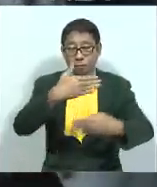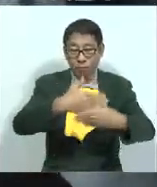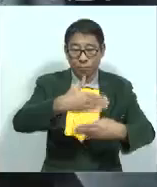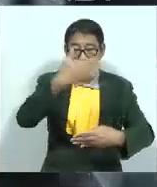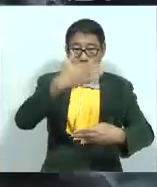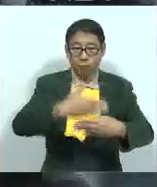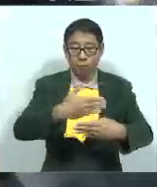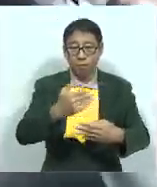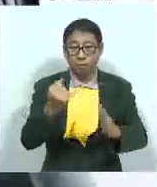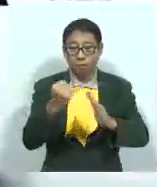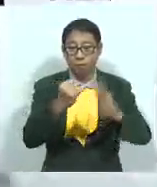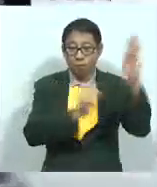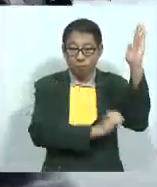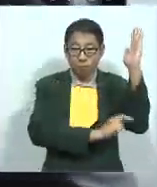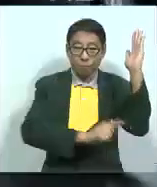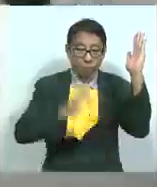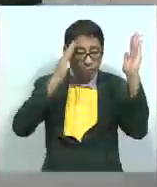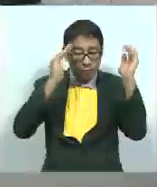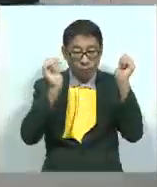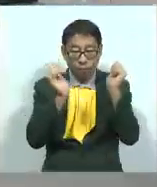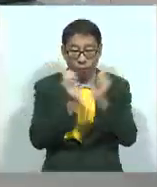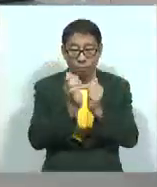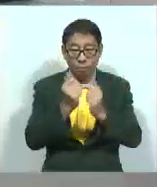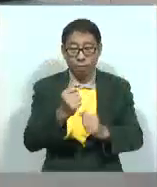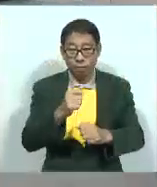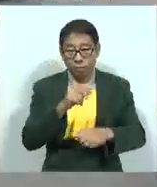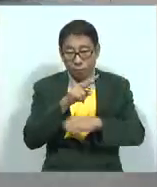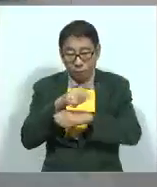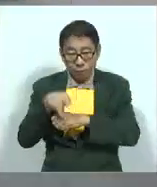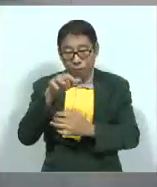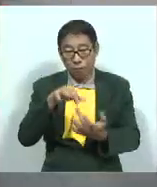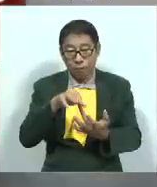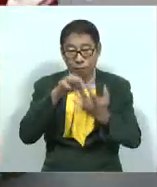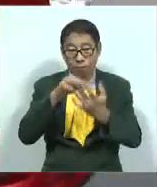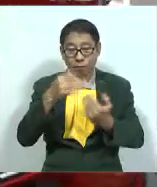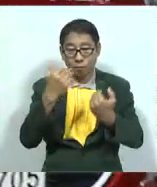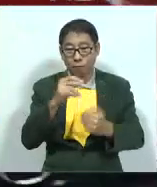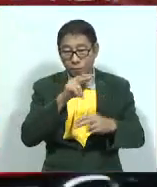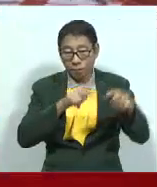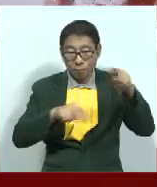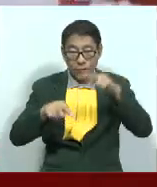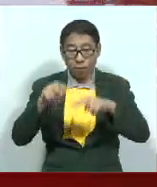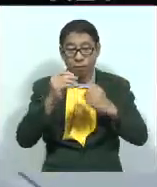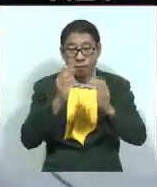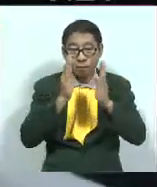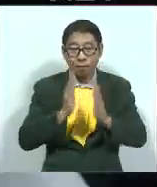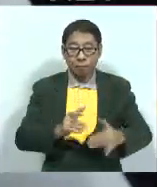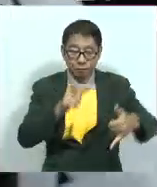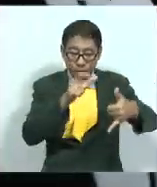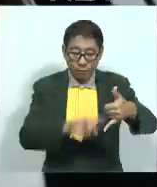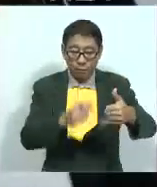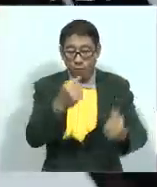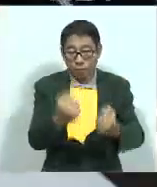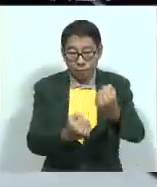ต็งอำเภอเมืองยะลามีกำลังตำรวจหน่วยปฏิบัติการพิเศษตั้งจุดตรวจจุดสกัดตรวจสอบบุคคลรถย